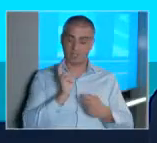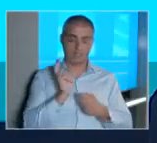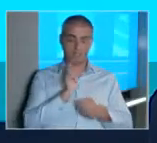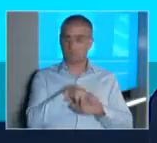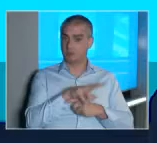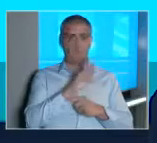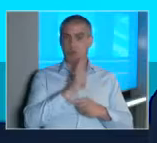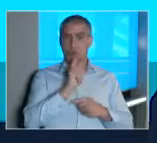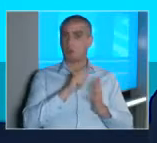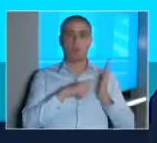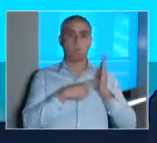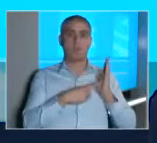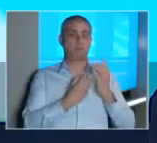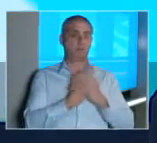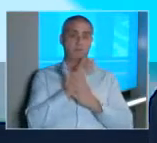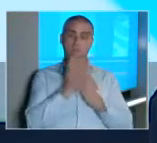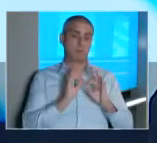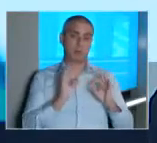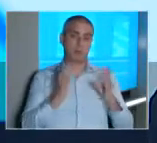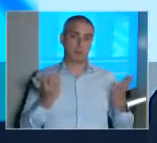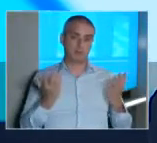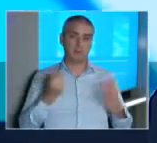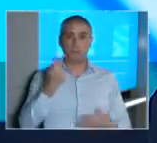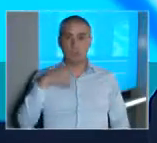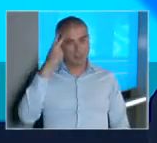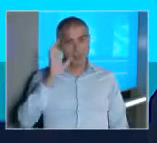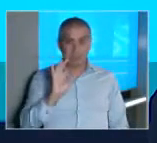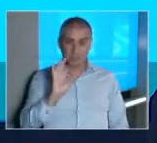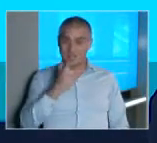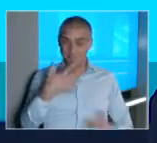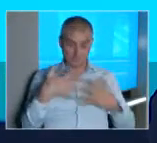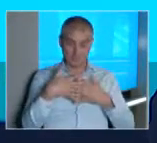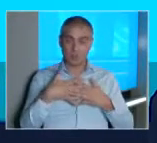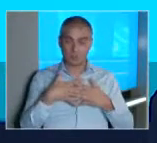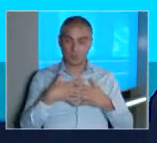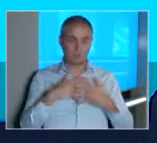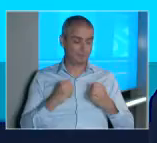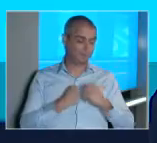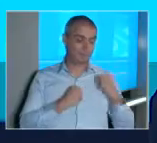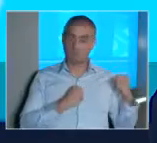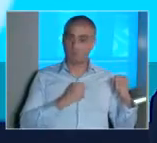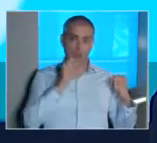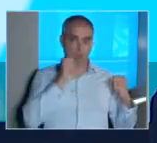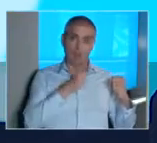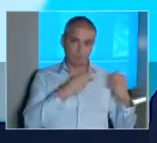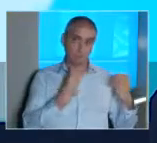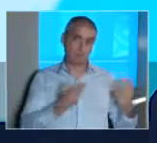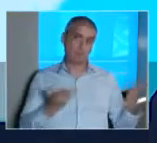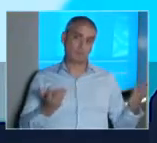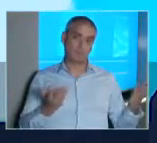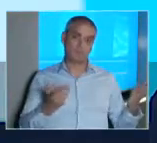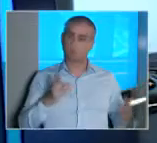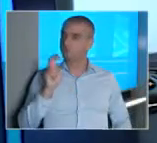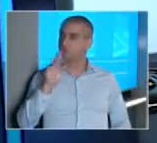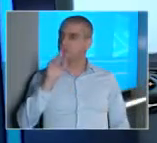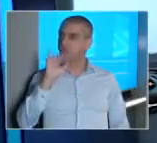שלו אפילו לא מראה איזה צמיחה, ולכן סביר והגיוני שיהיו ייחודים משמאל לכחול לבן, וזה מבורך. אוקיי, עוזי דיין, אני